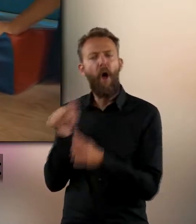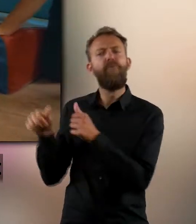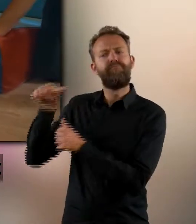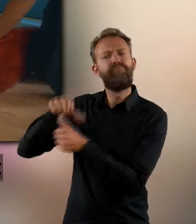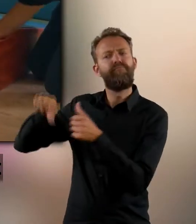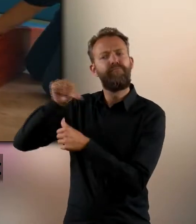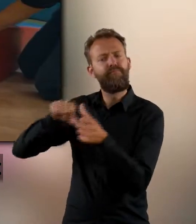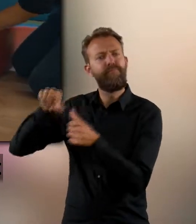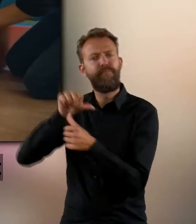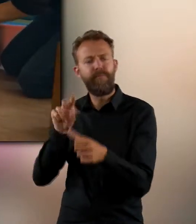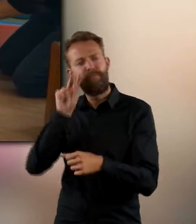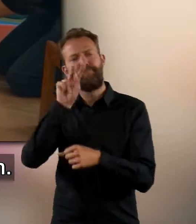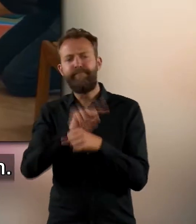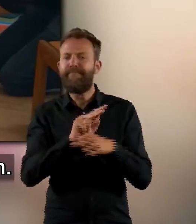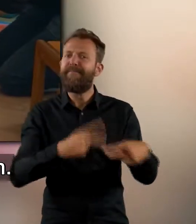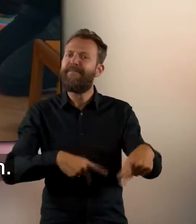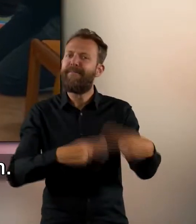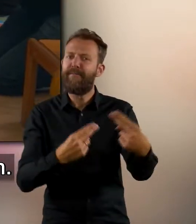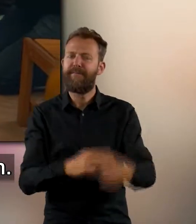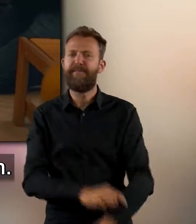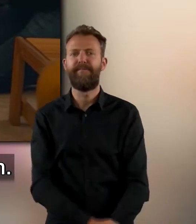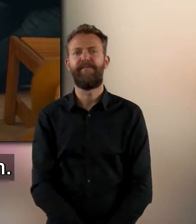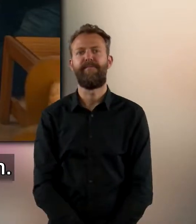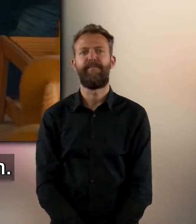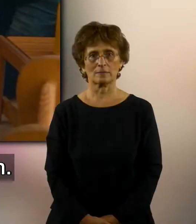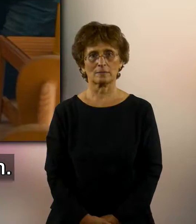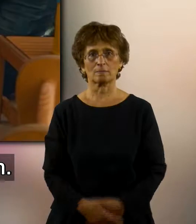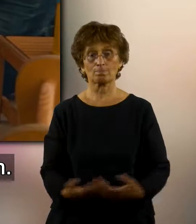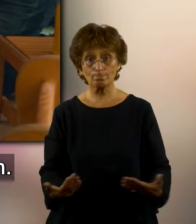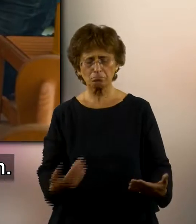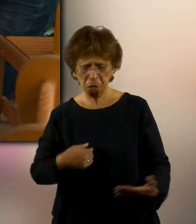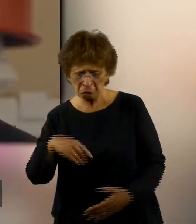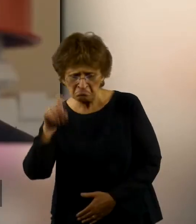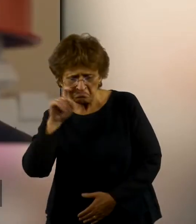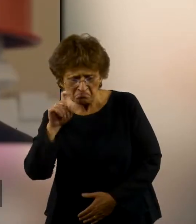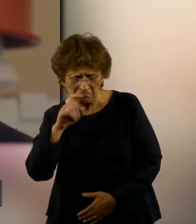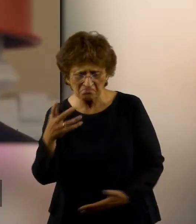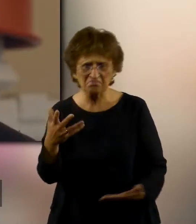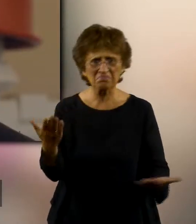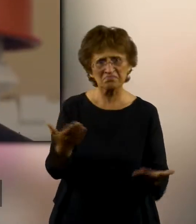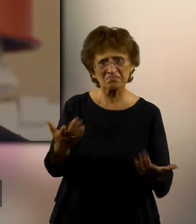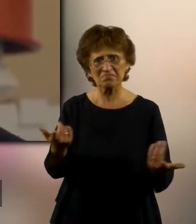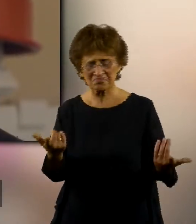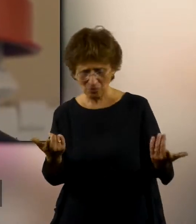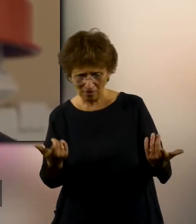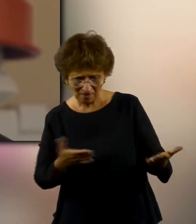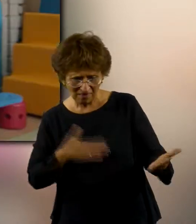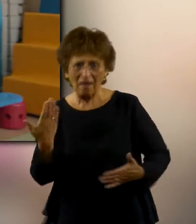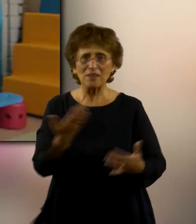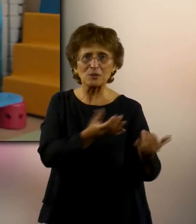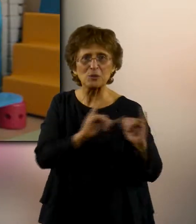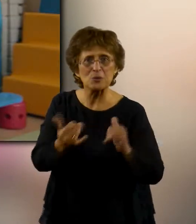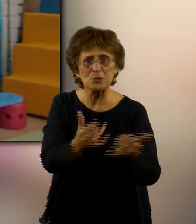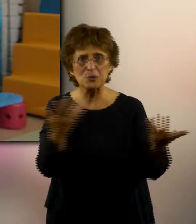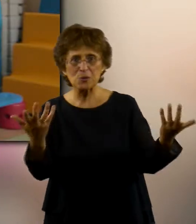aux séances. Ouais, on met d'abord. Une main, ouais, super. Ce que j'ai observé, c'est une stimulation à